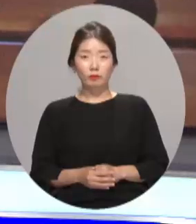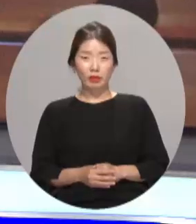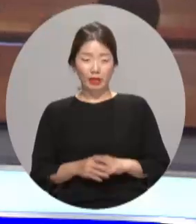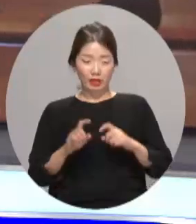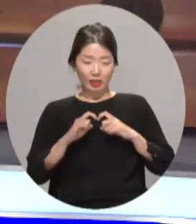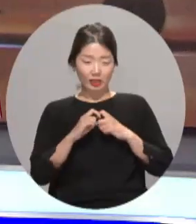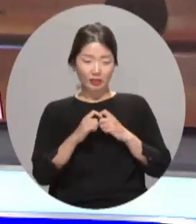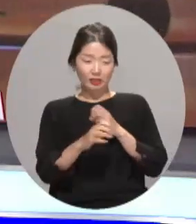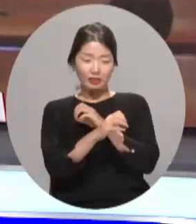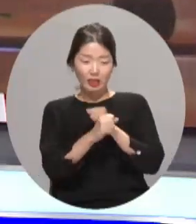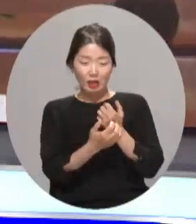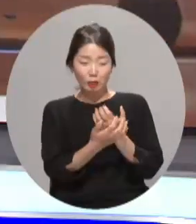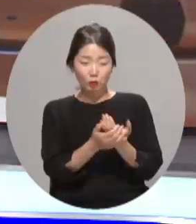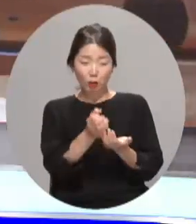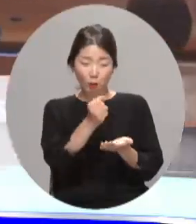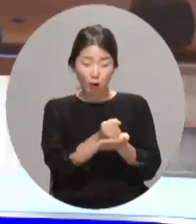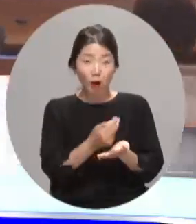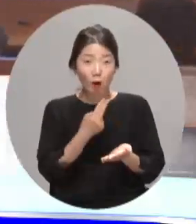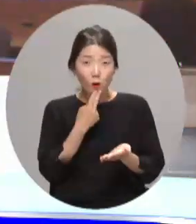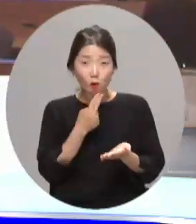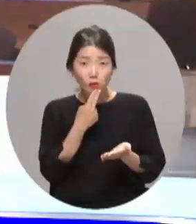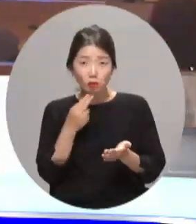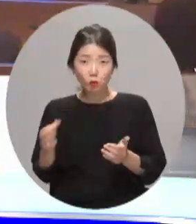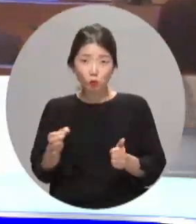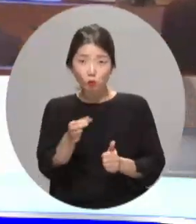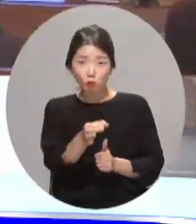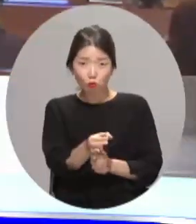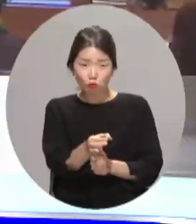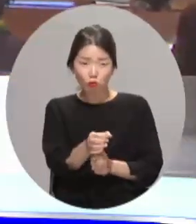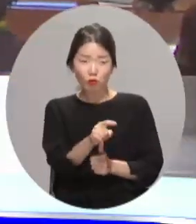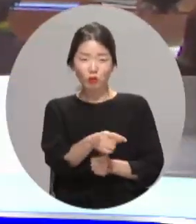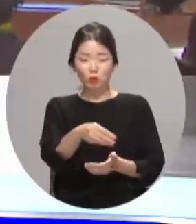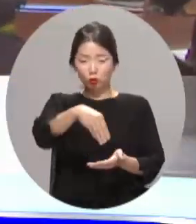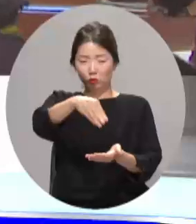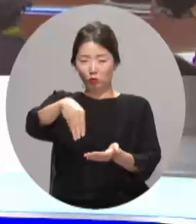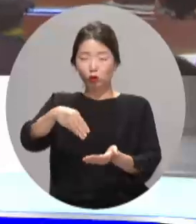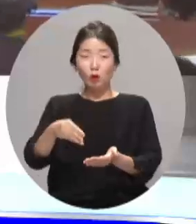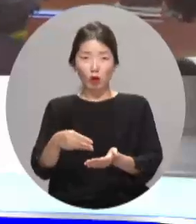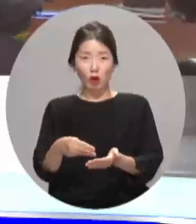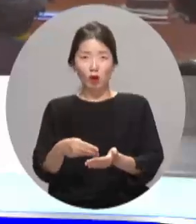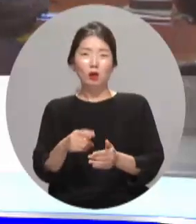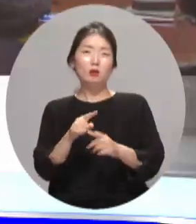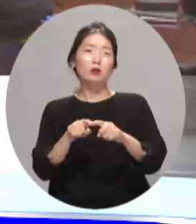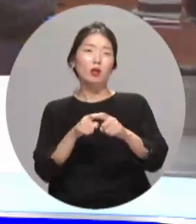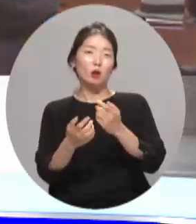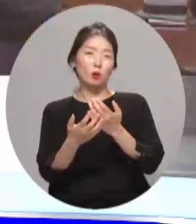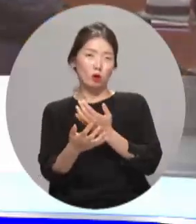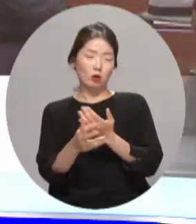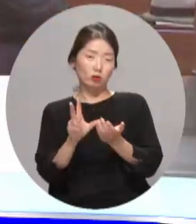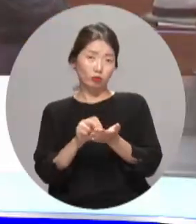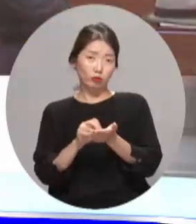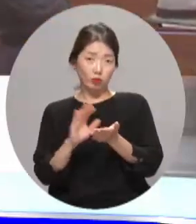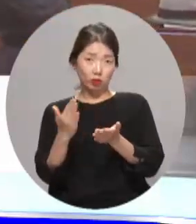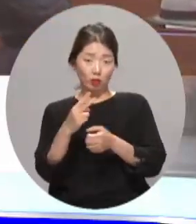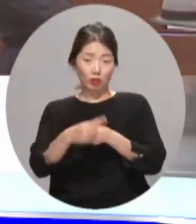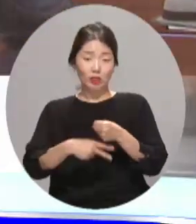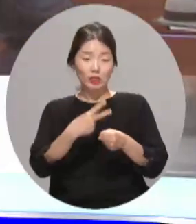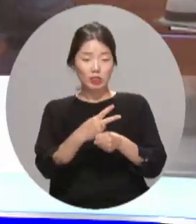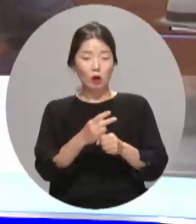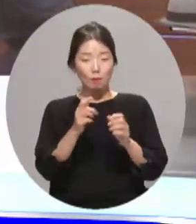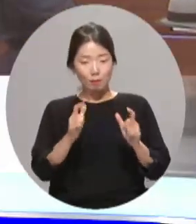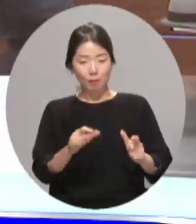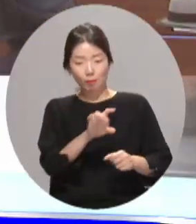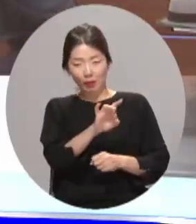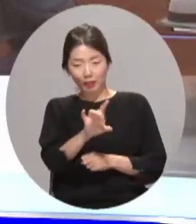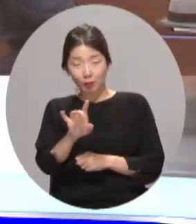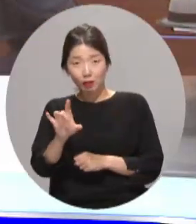계약서에 날인도 하지 않고 보조금 예산을 지출한 유명 서예 대회가 논란입니다. 전북에서 2년 만에 한 번씩